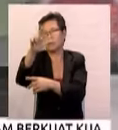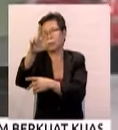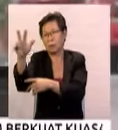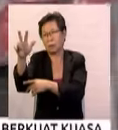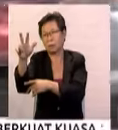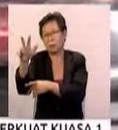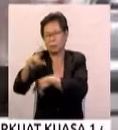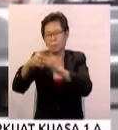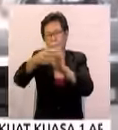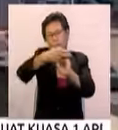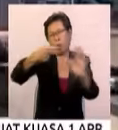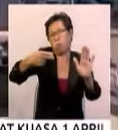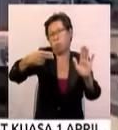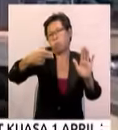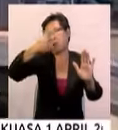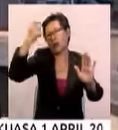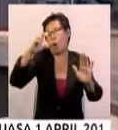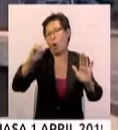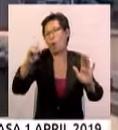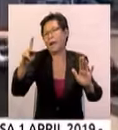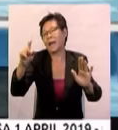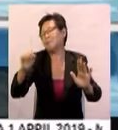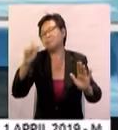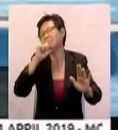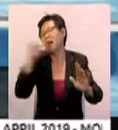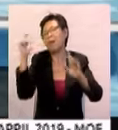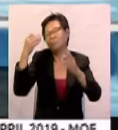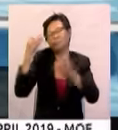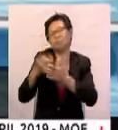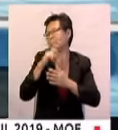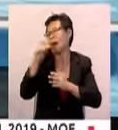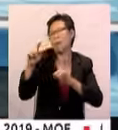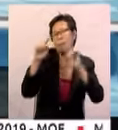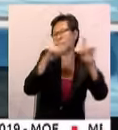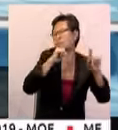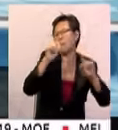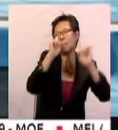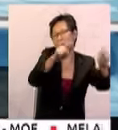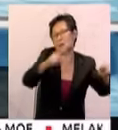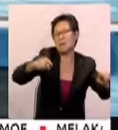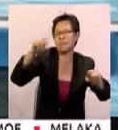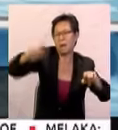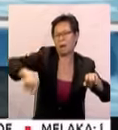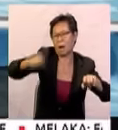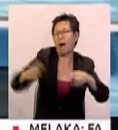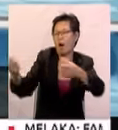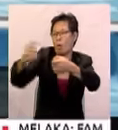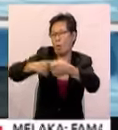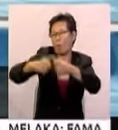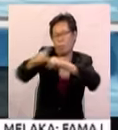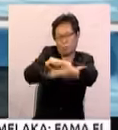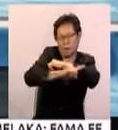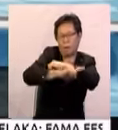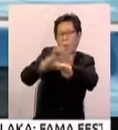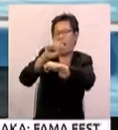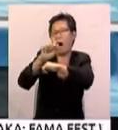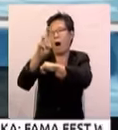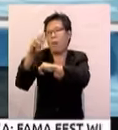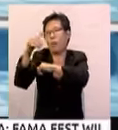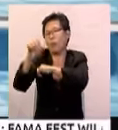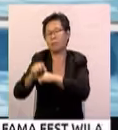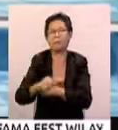55,133 disenarai hitam kerana OKS gagal hadir ke mahkamah berhubung notis saman awas. Seraras dengan